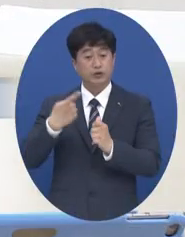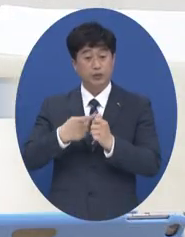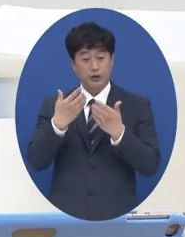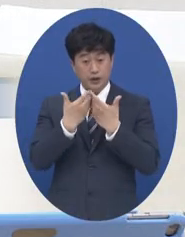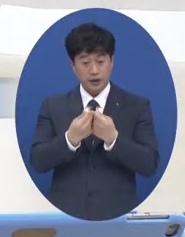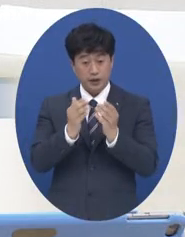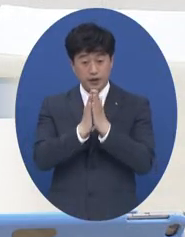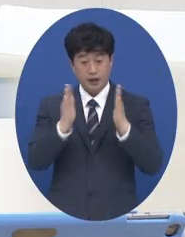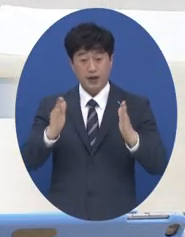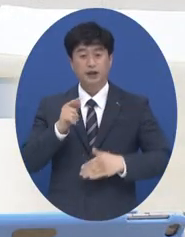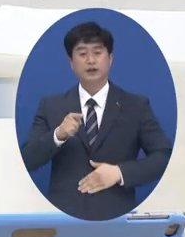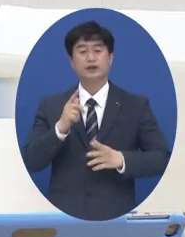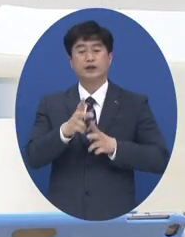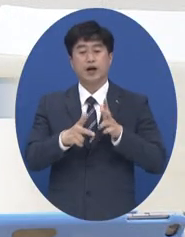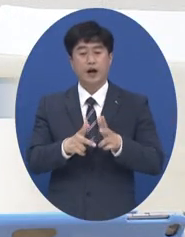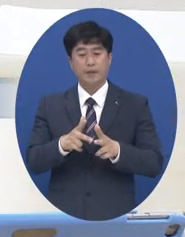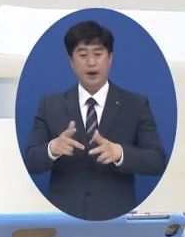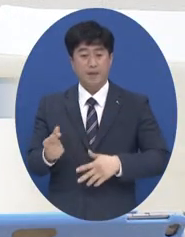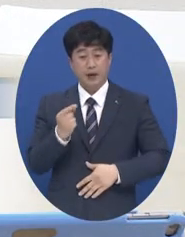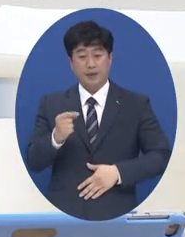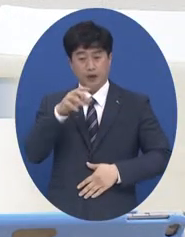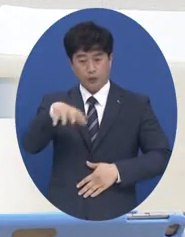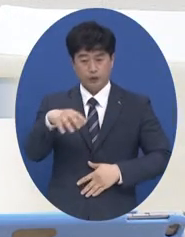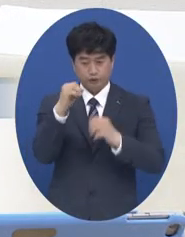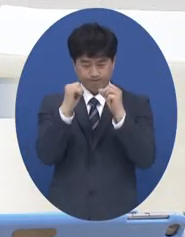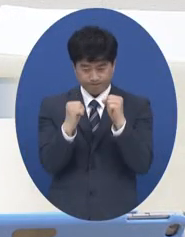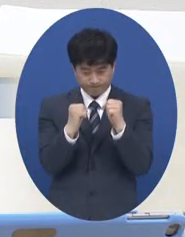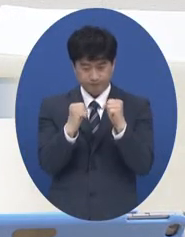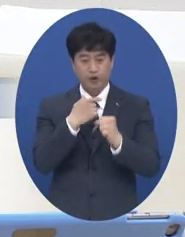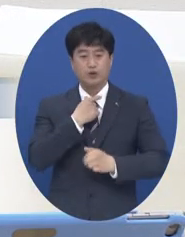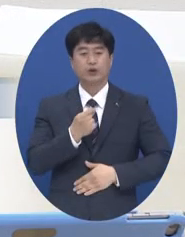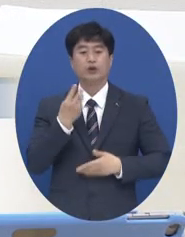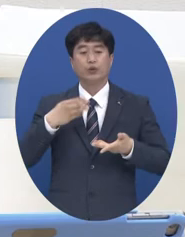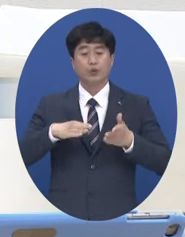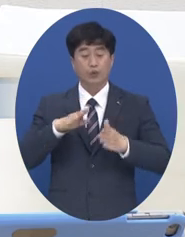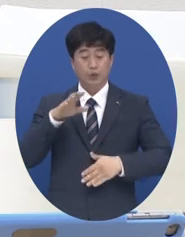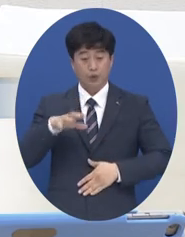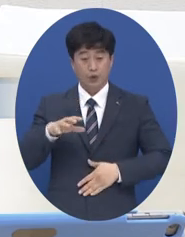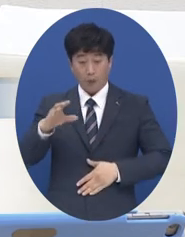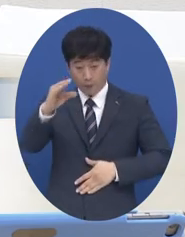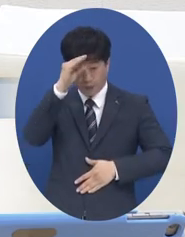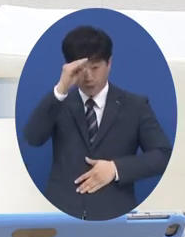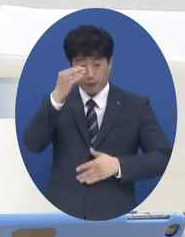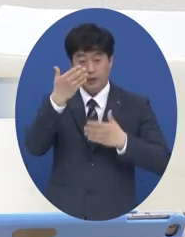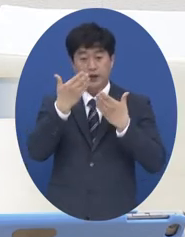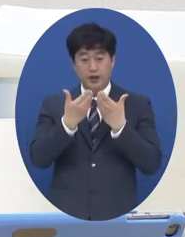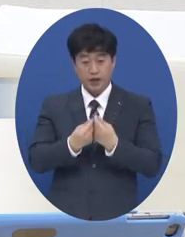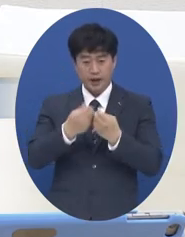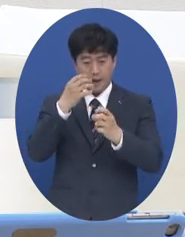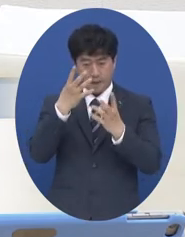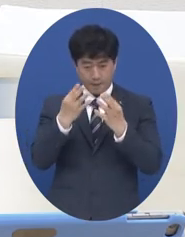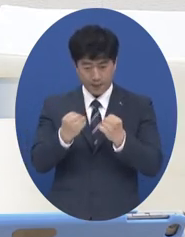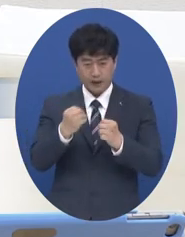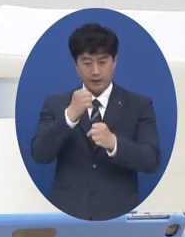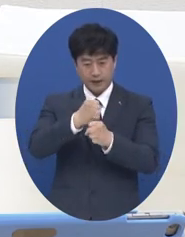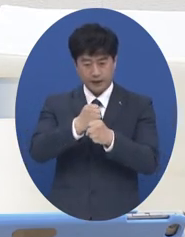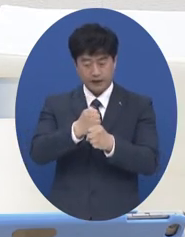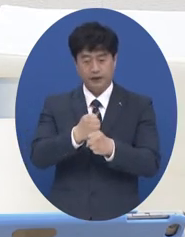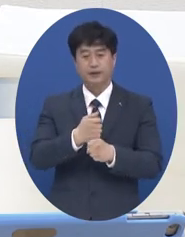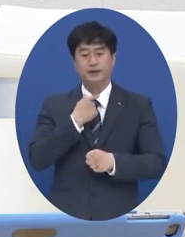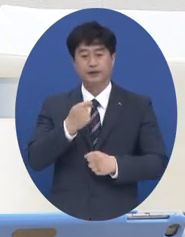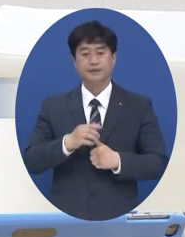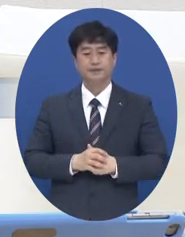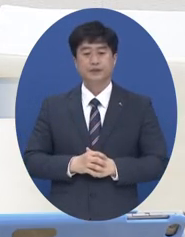사례로 시작한 이 사업이 빨리 현장에서 정착되길 바랍니다. 경기도에서 모범적으로 설계를 잘 만들어